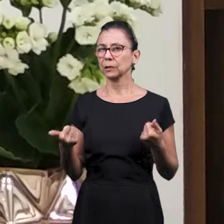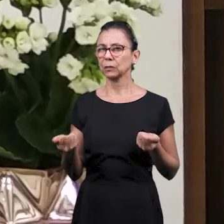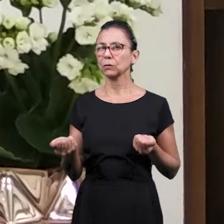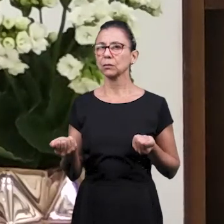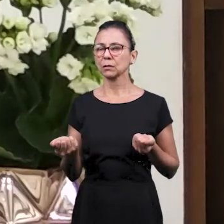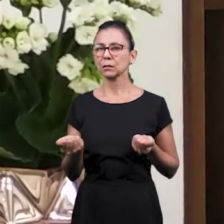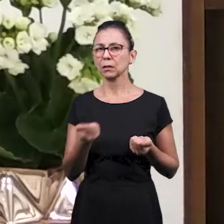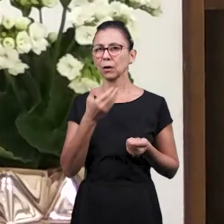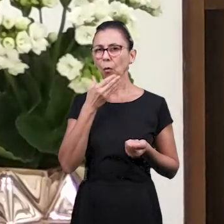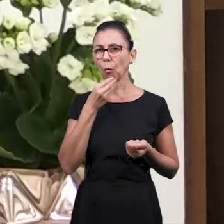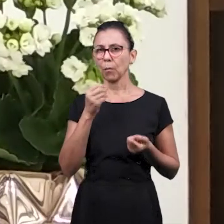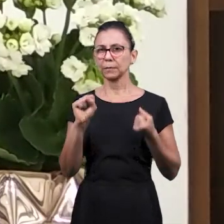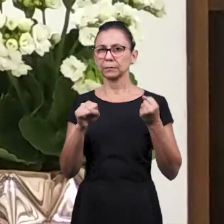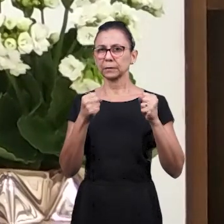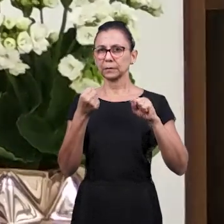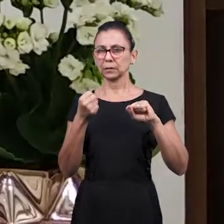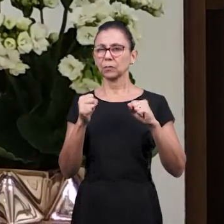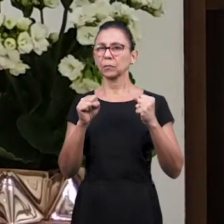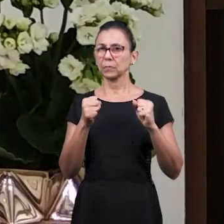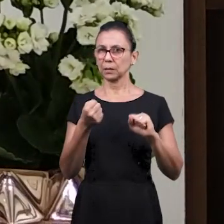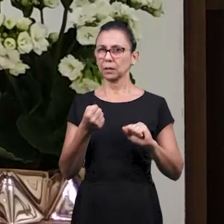славное учение из вечности.